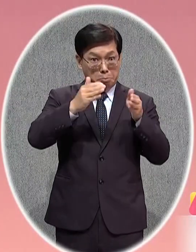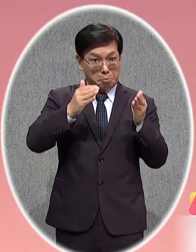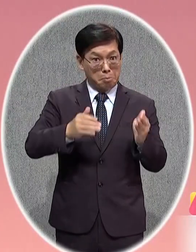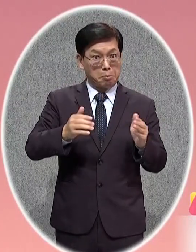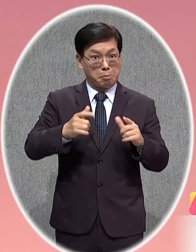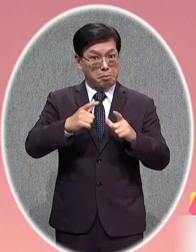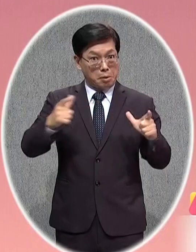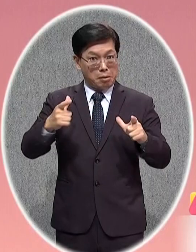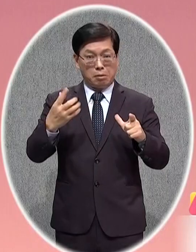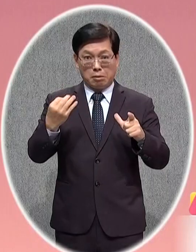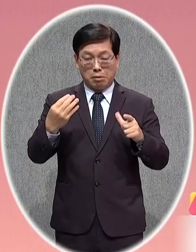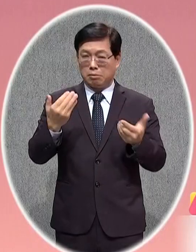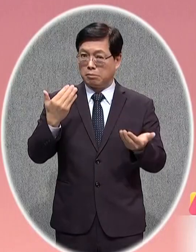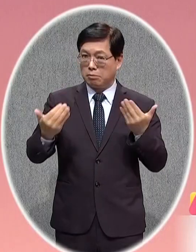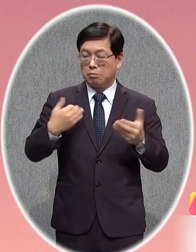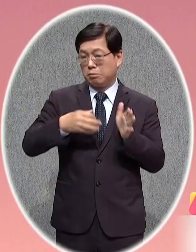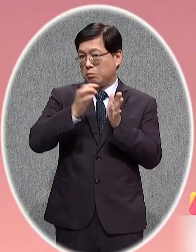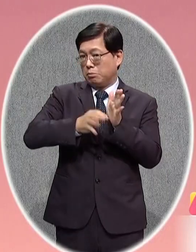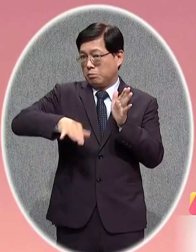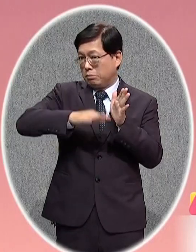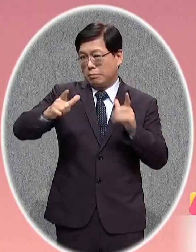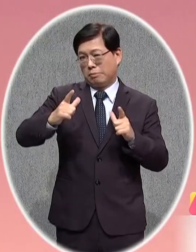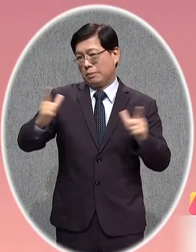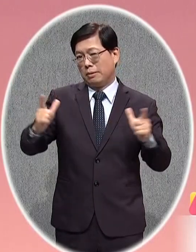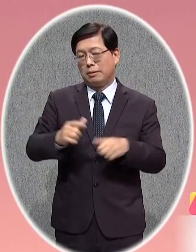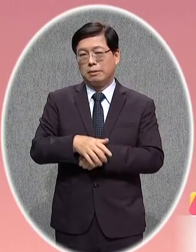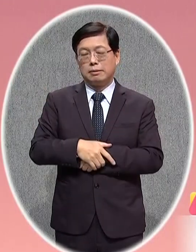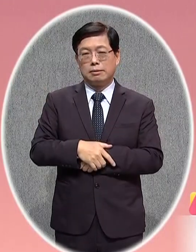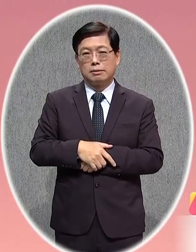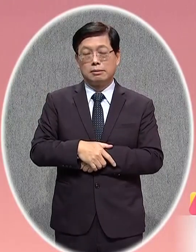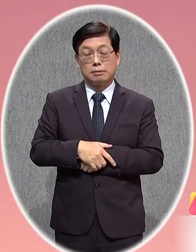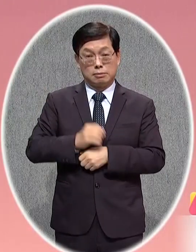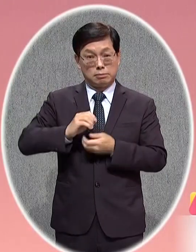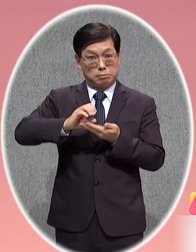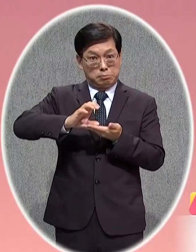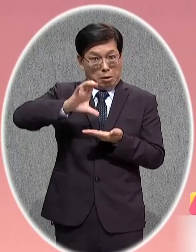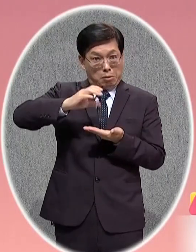积是相当于篮球场那么大，然后它的